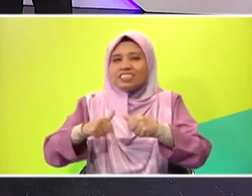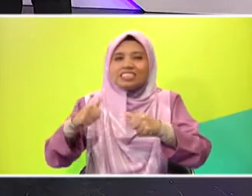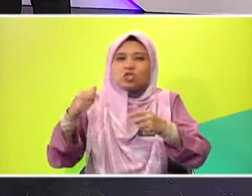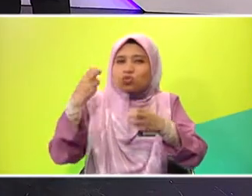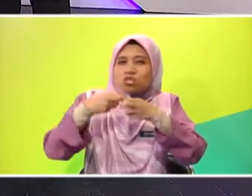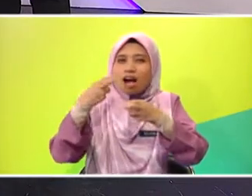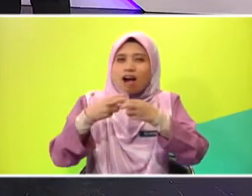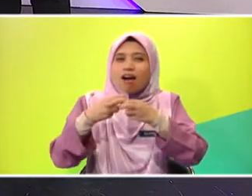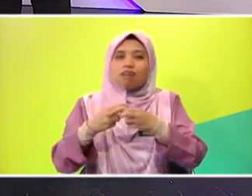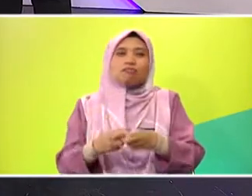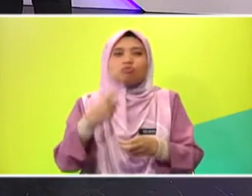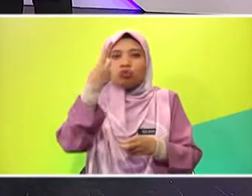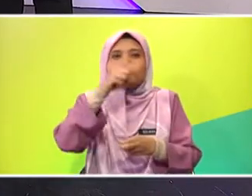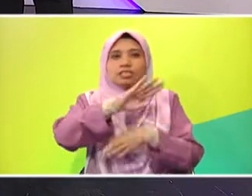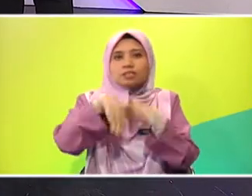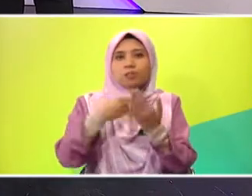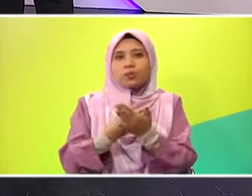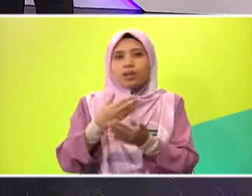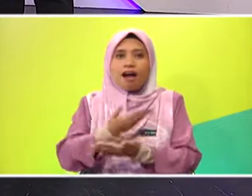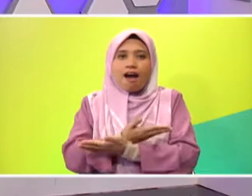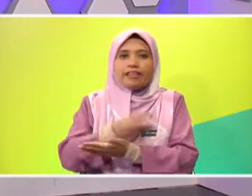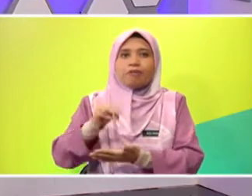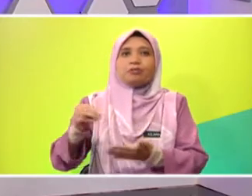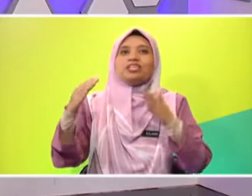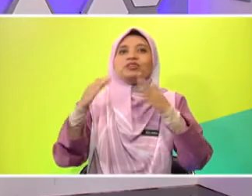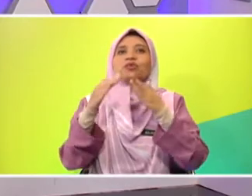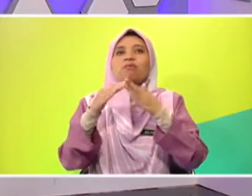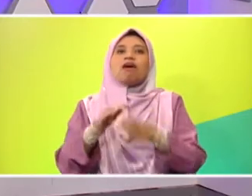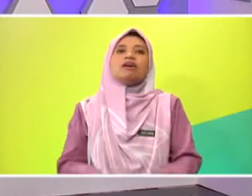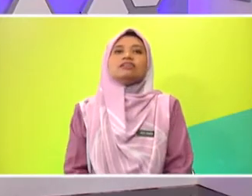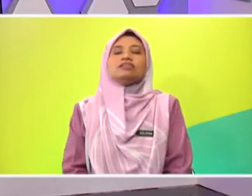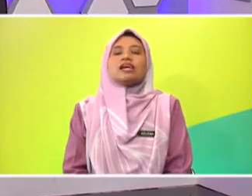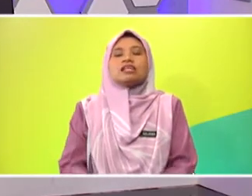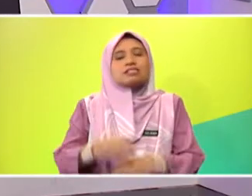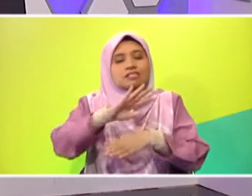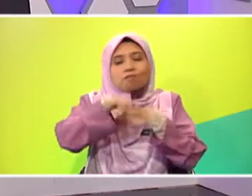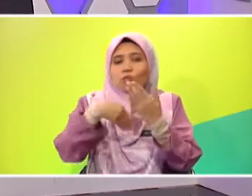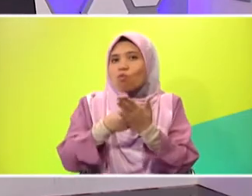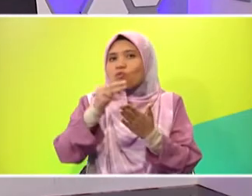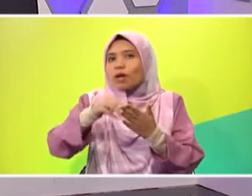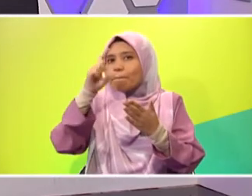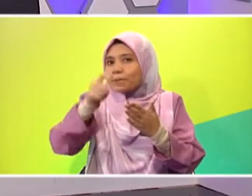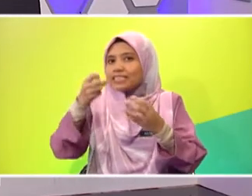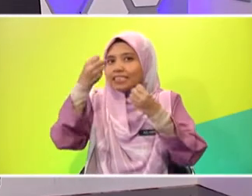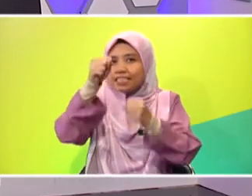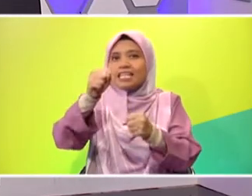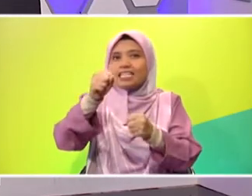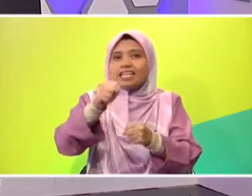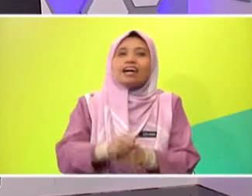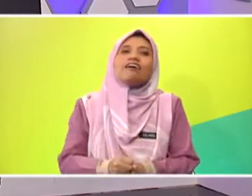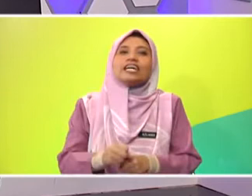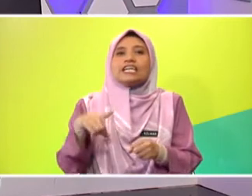anak-anak murid di rumah ini cek gula harap anak rumah sudah bersedia untuk sama-sama kita laksanakan